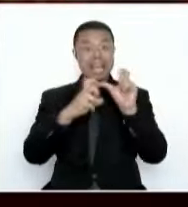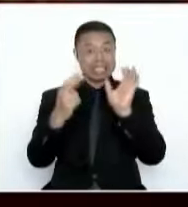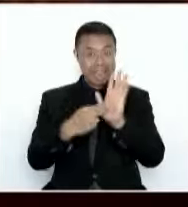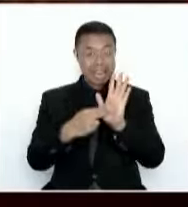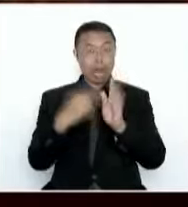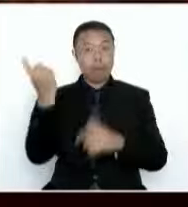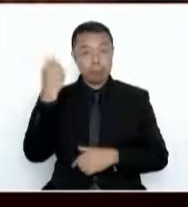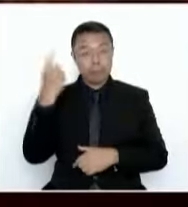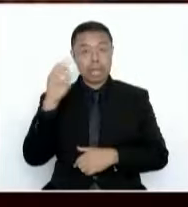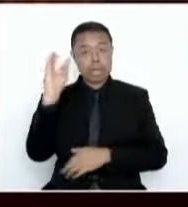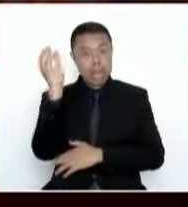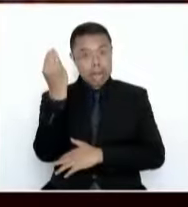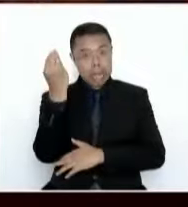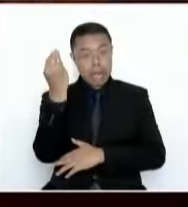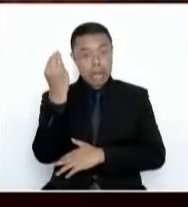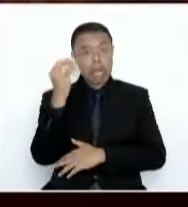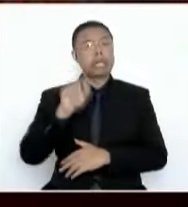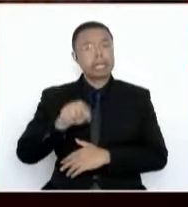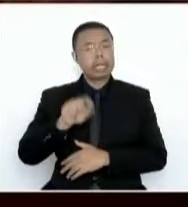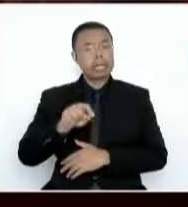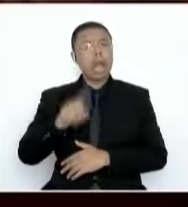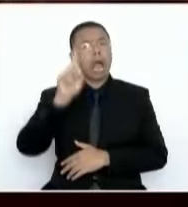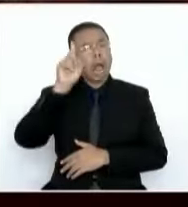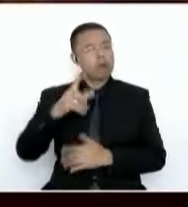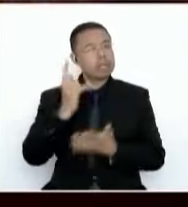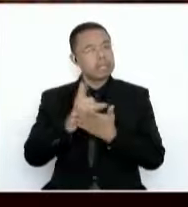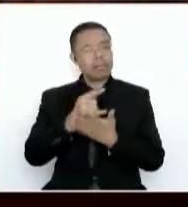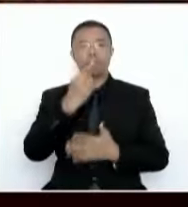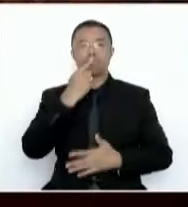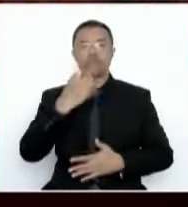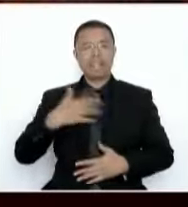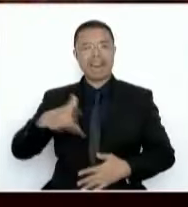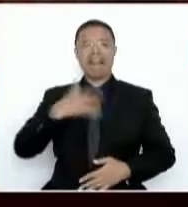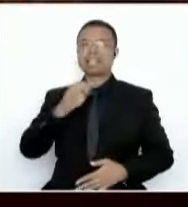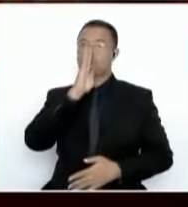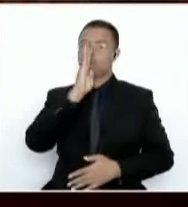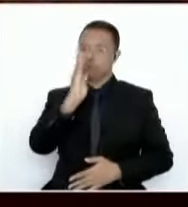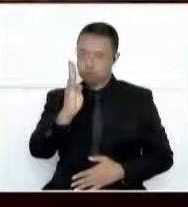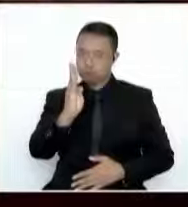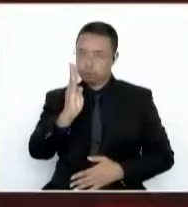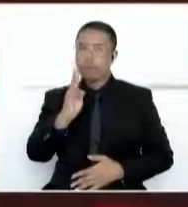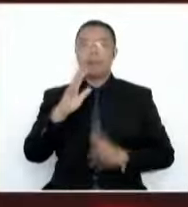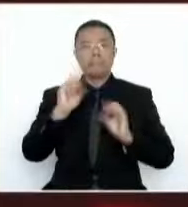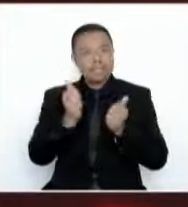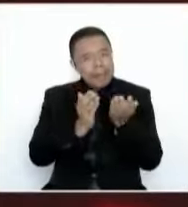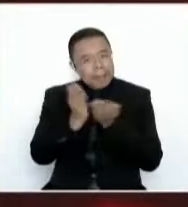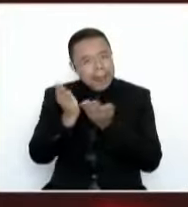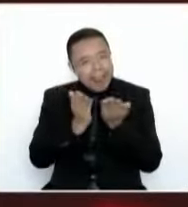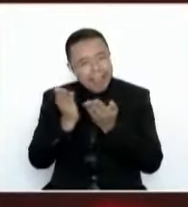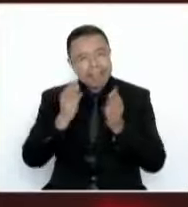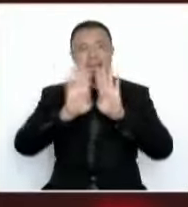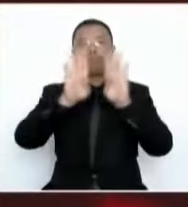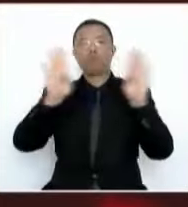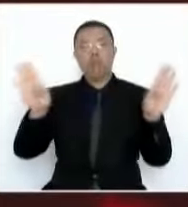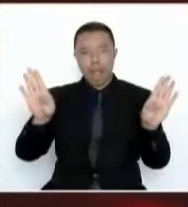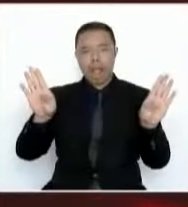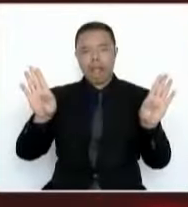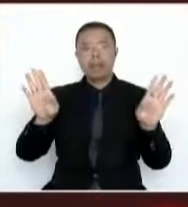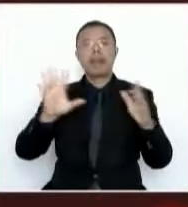di pemerintah DKI Jakarta ini tentu saja harus tetap memiliki integritas dan penuh melayani transparan dan